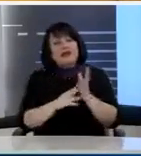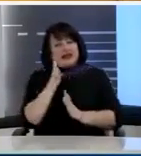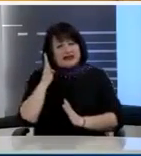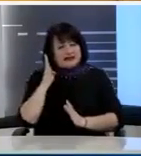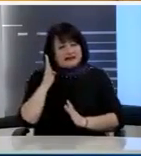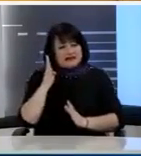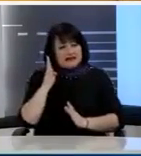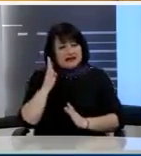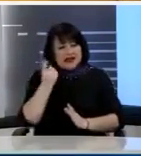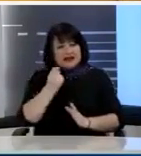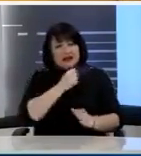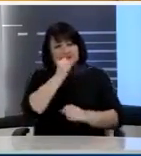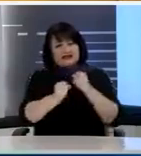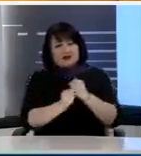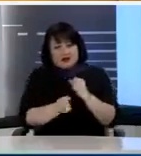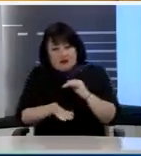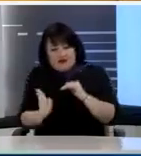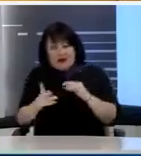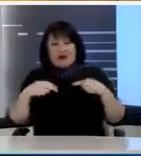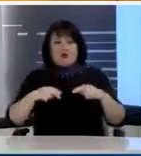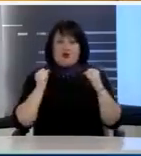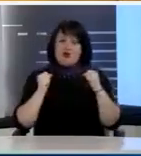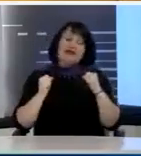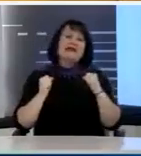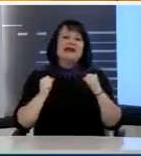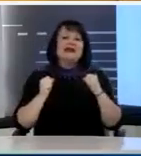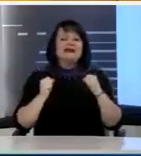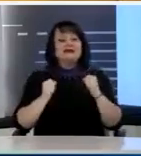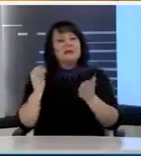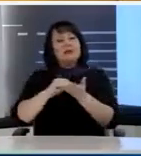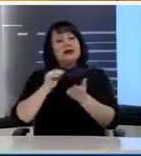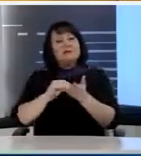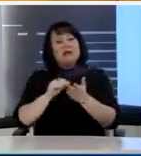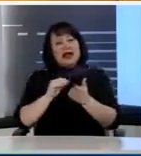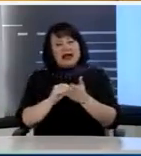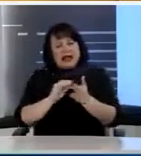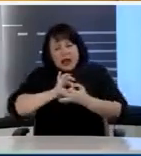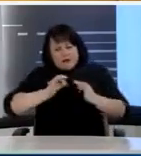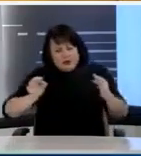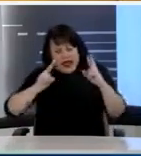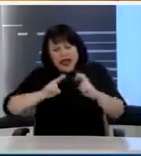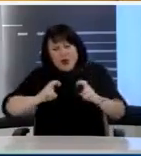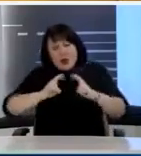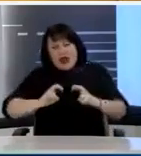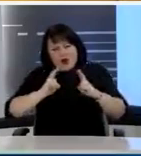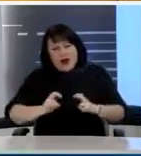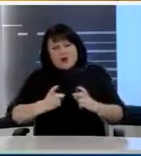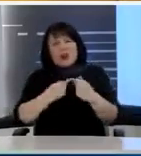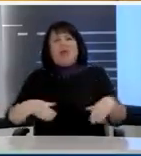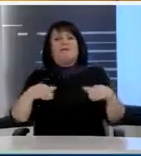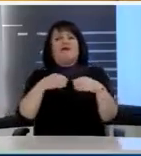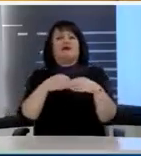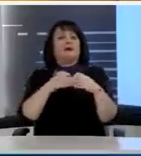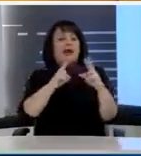2014, 1,5 χρόνο αφού το έφυγα από το Υπουργείο, έχει επανελεγχθεί εξονυχιστικά από την Επιτροπή